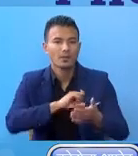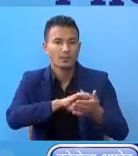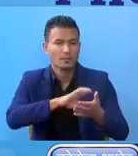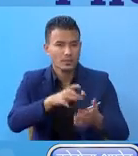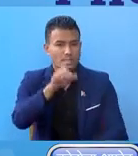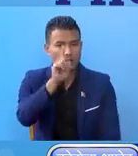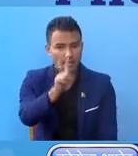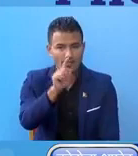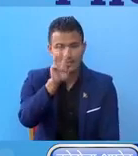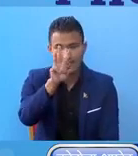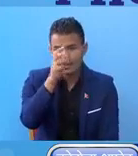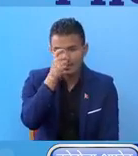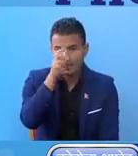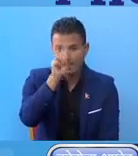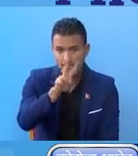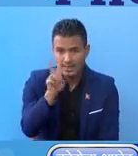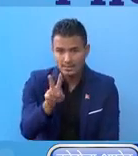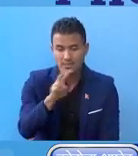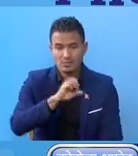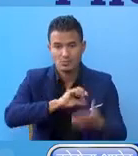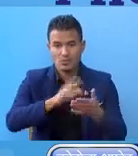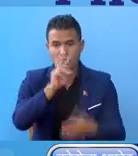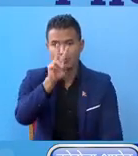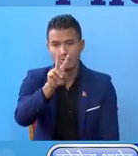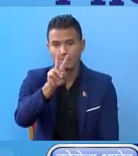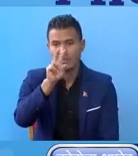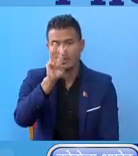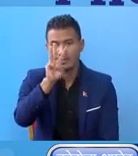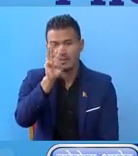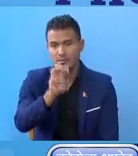प्रदेश एकमा 322, प्रदेश दुईमा